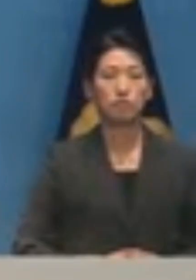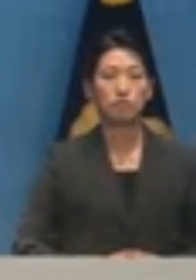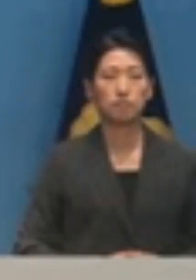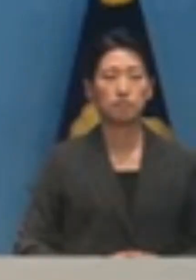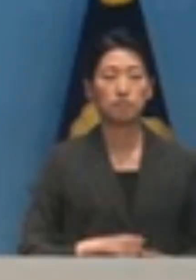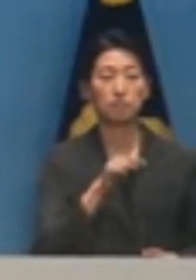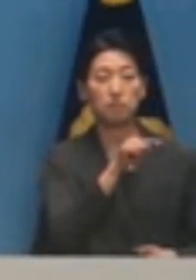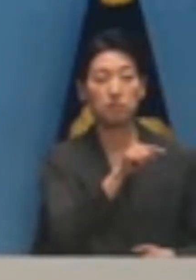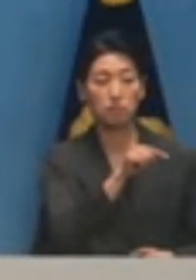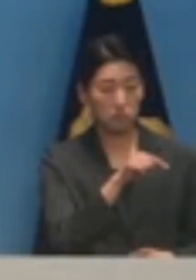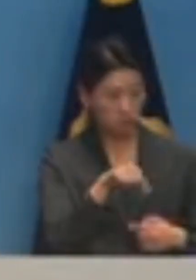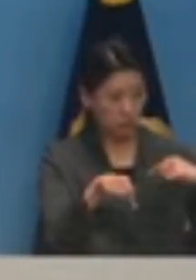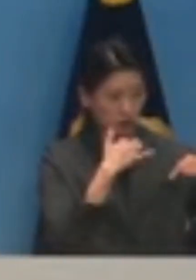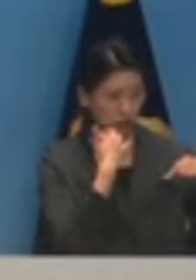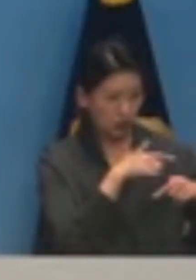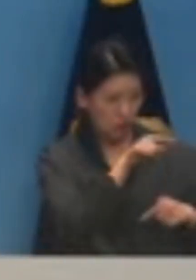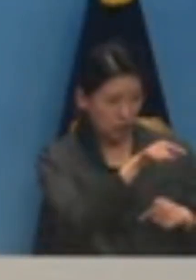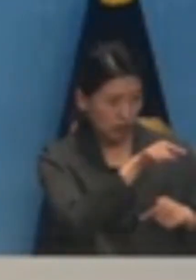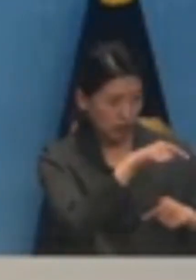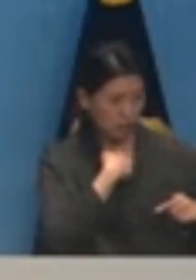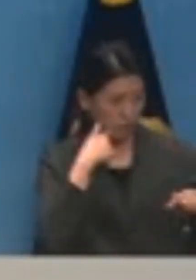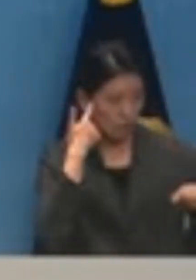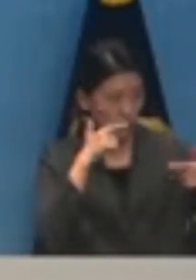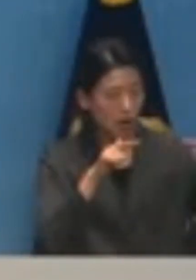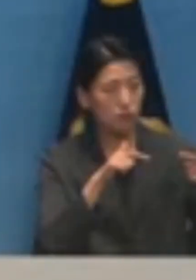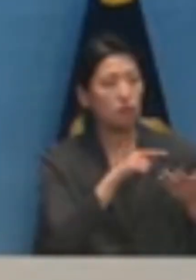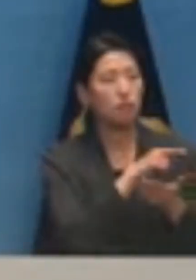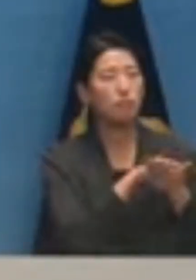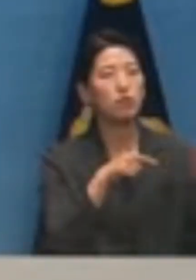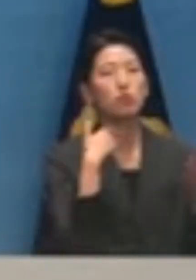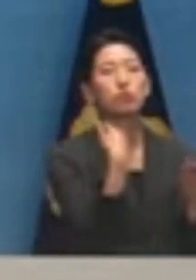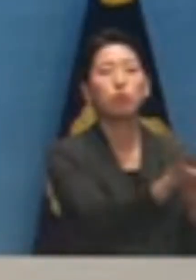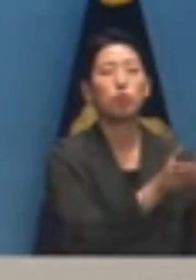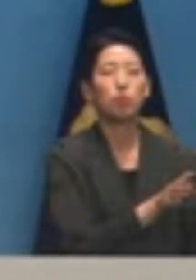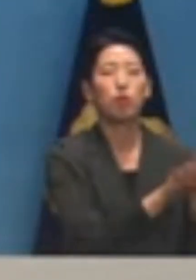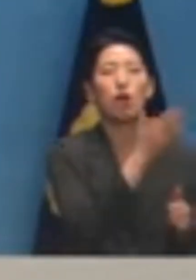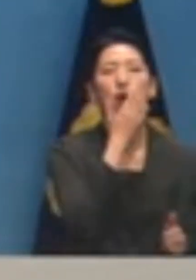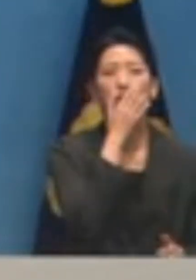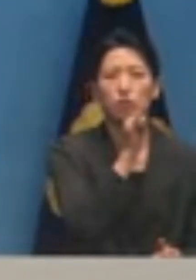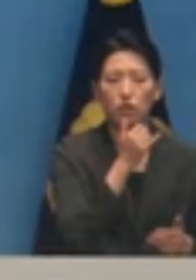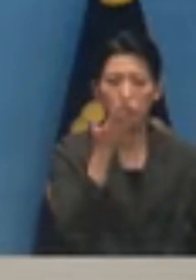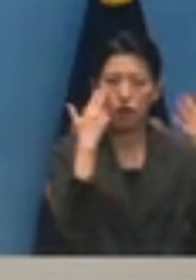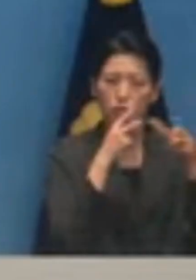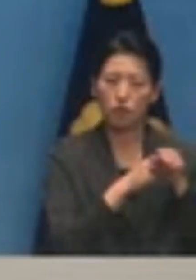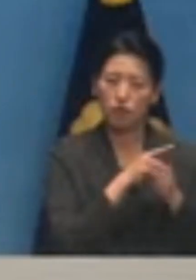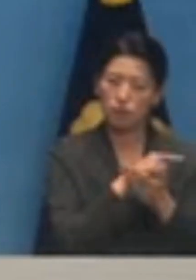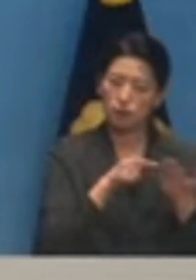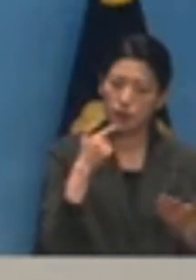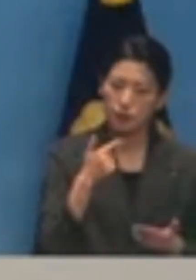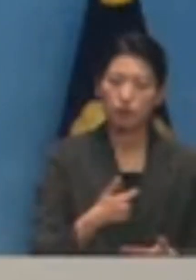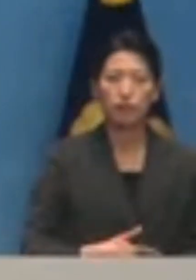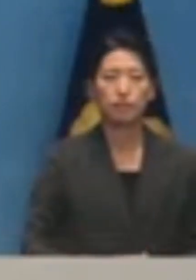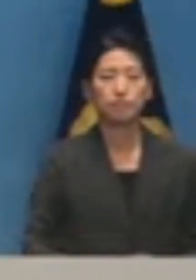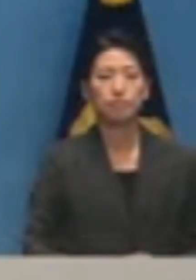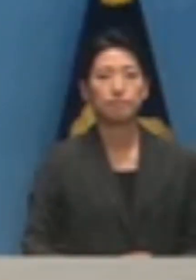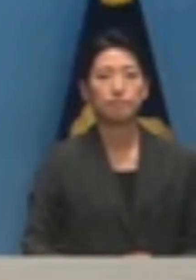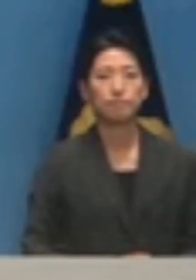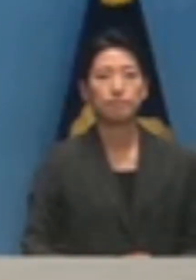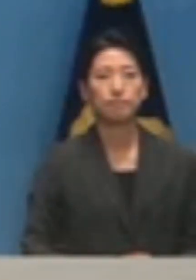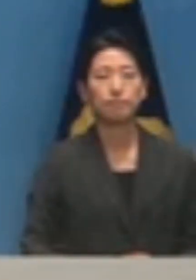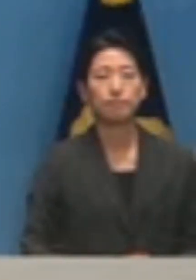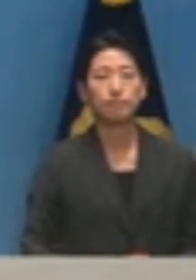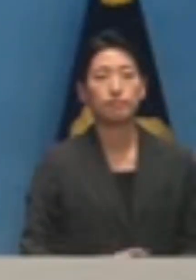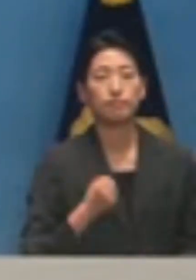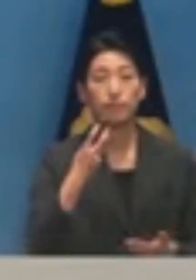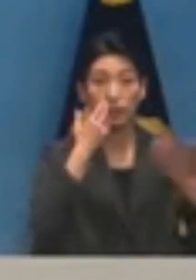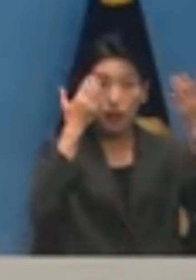당연히 피해를 보는 것은 학생, 학부모뿐만이 아니라 교사 본인 자신임을 잊지 말아야 합니다. 마지막으로 학교의